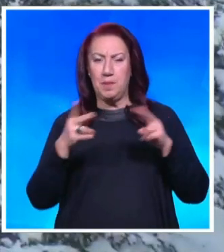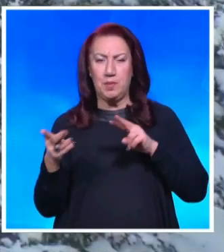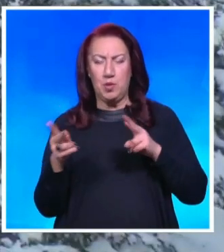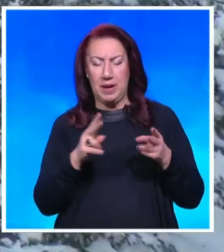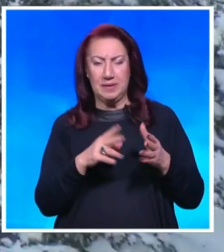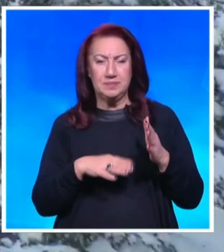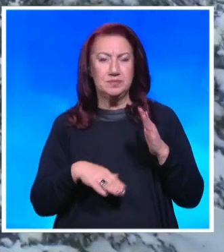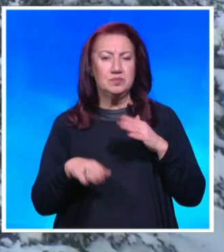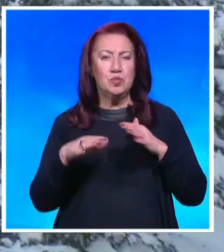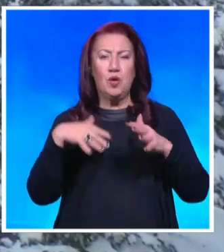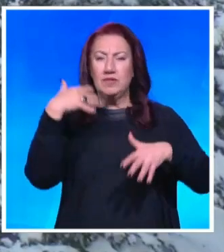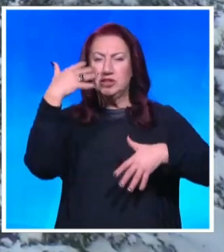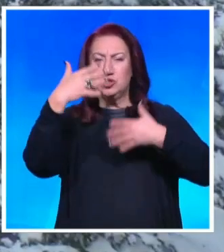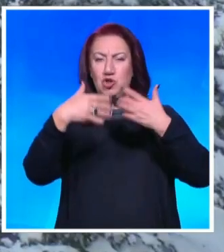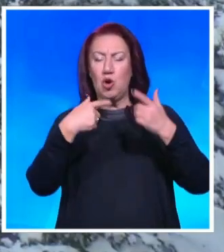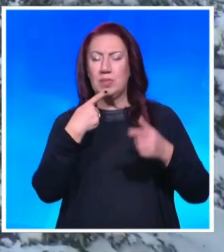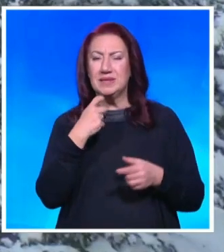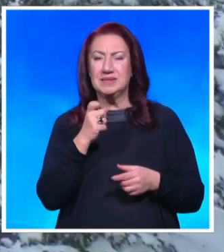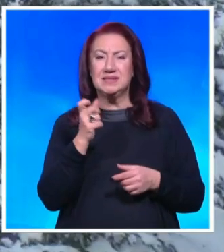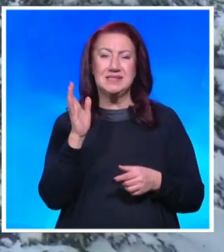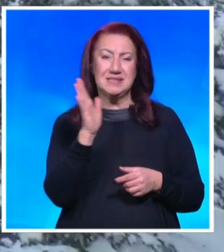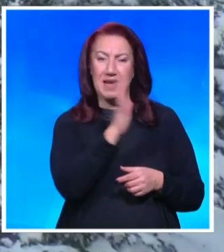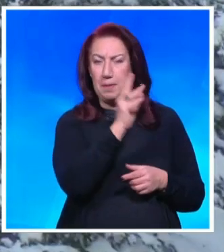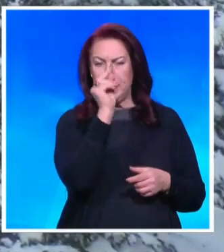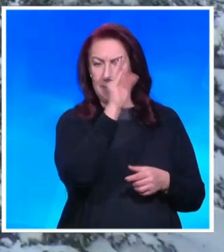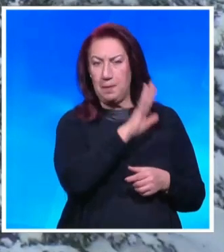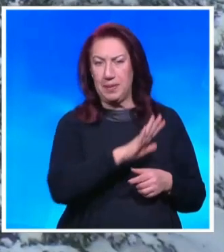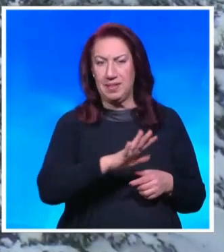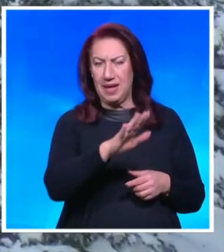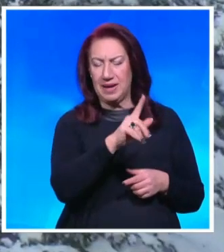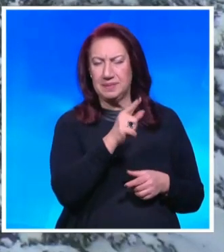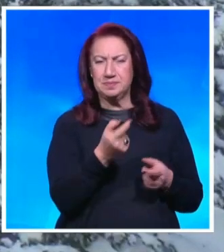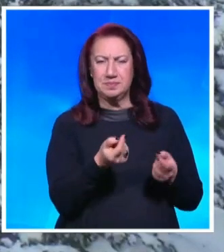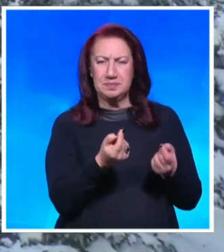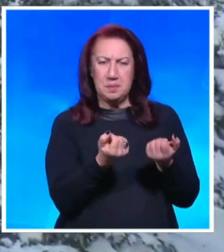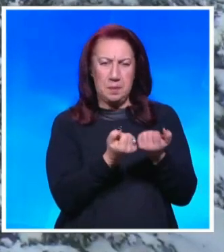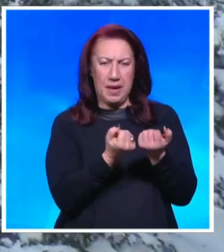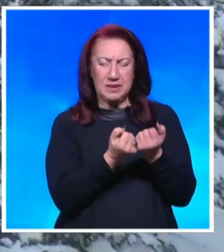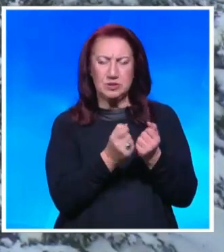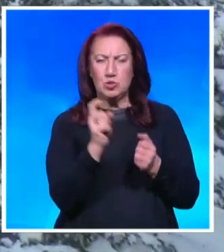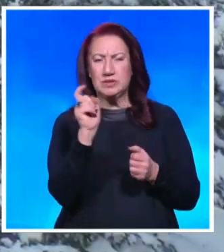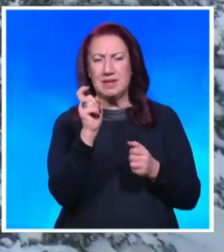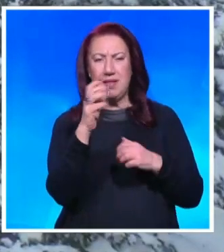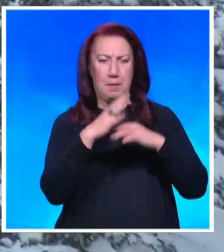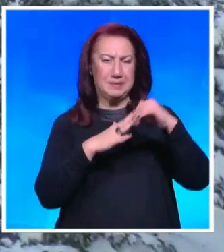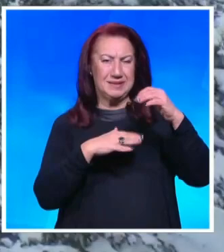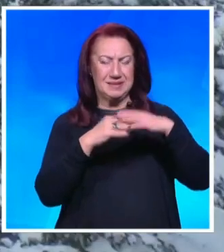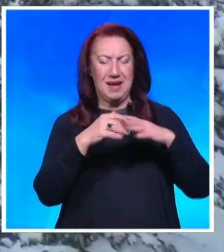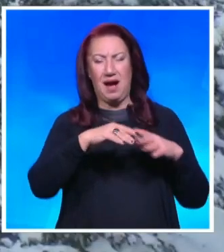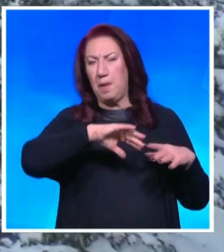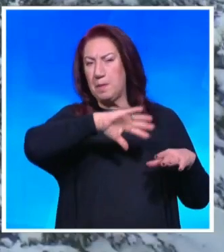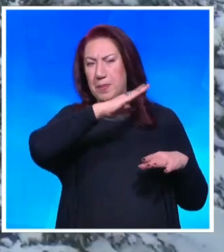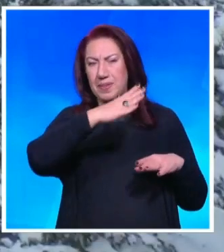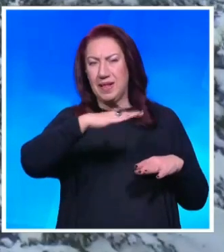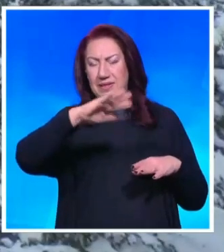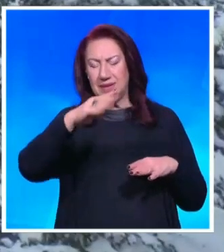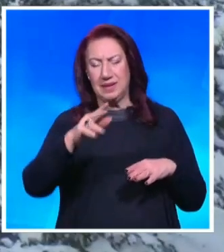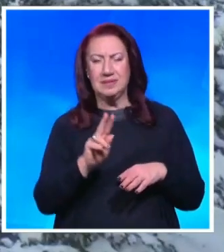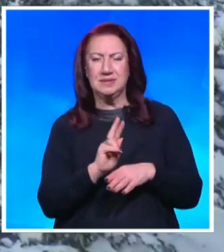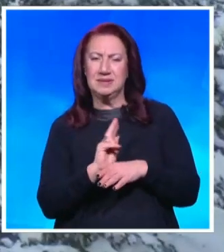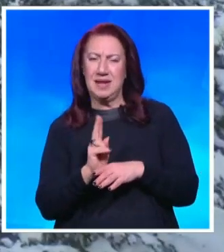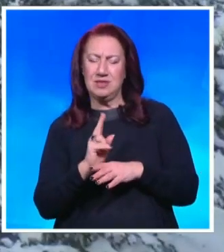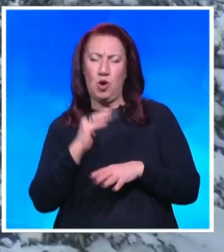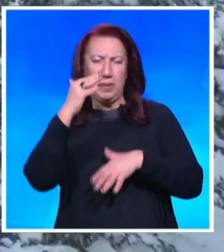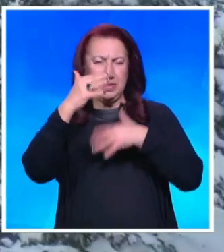масивите в западна българия и на отделни места там ще превали съвсем слаб сняг следобед облачността ще намалява вятърът в